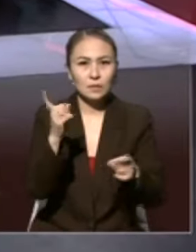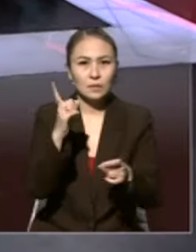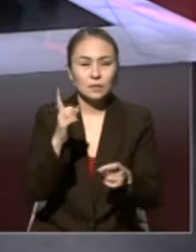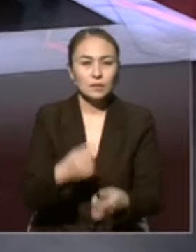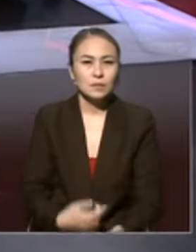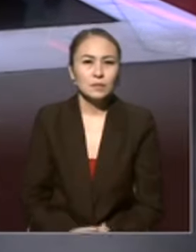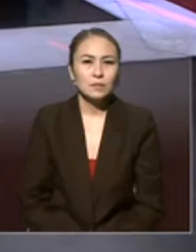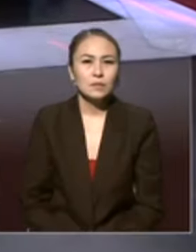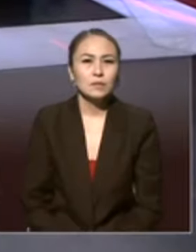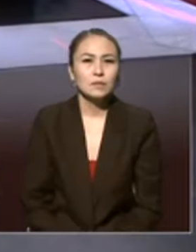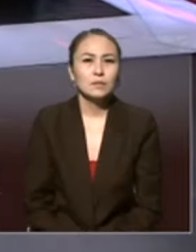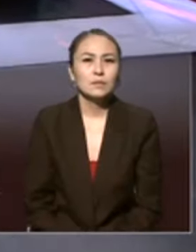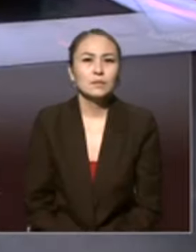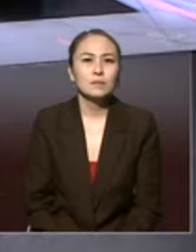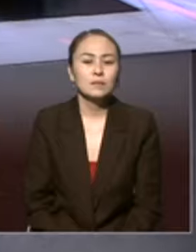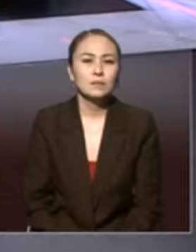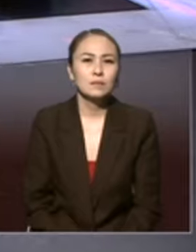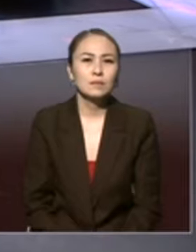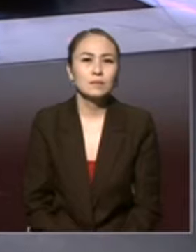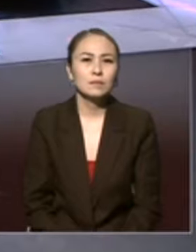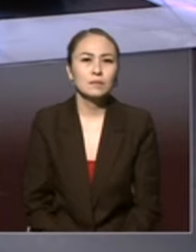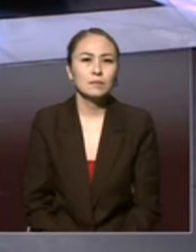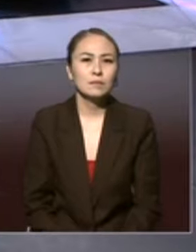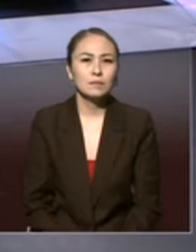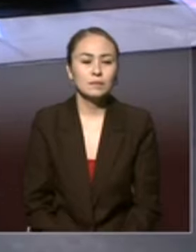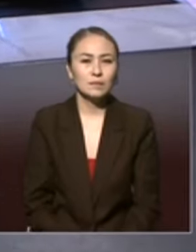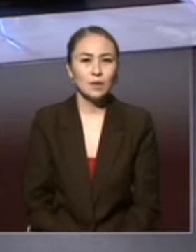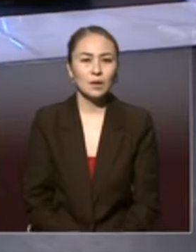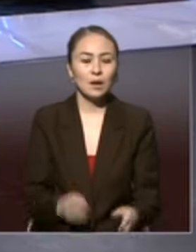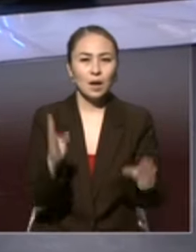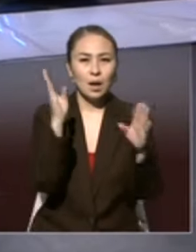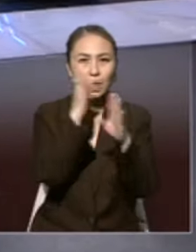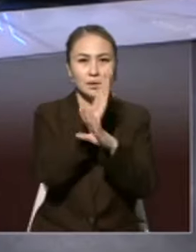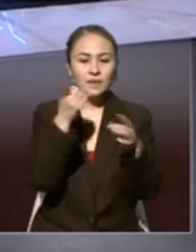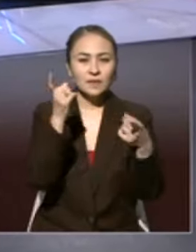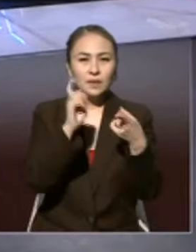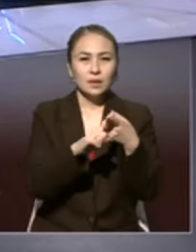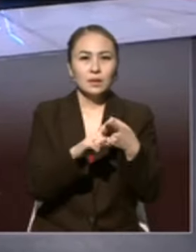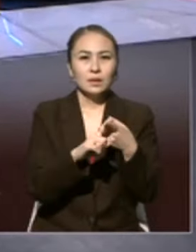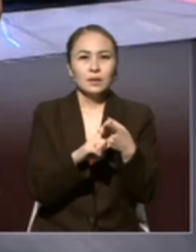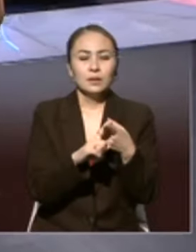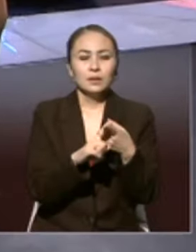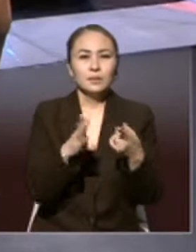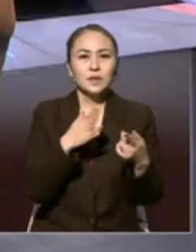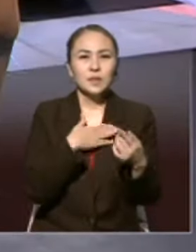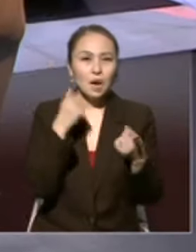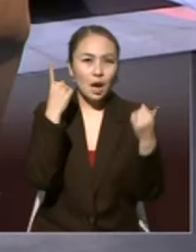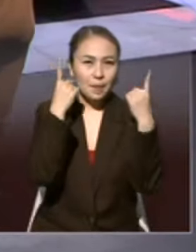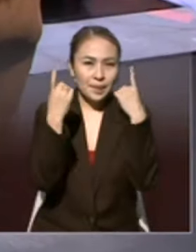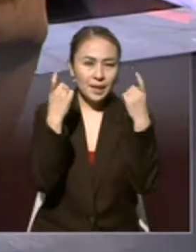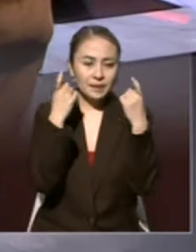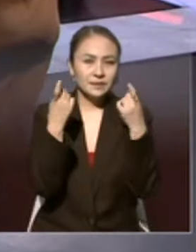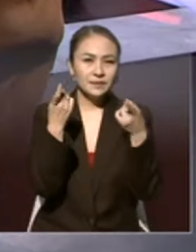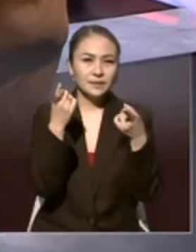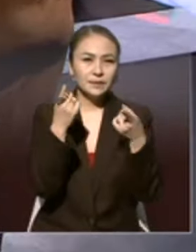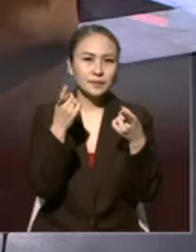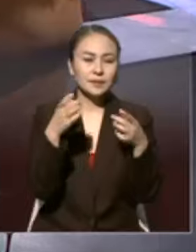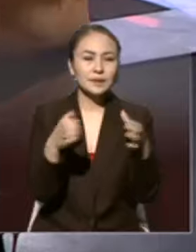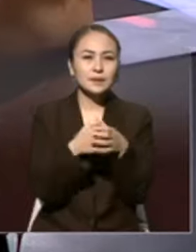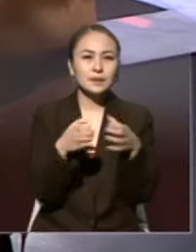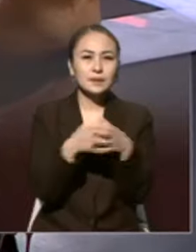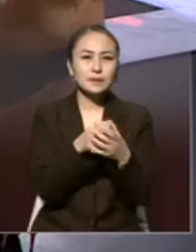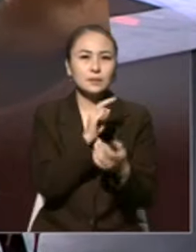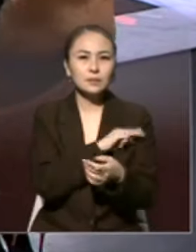солай? Негізі қазгидромет ақпарат бойынша және біздің аймақтық төтенше жағдай